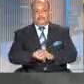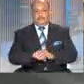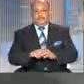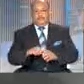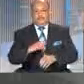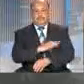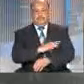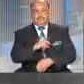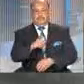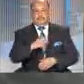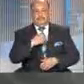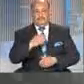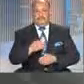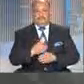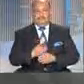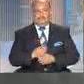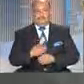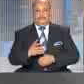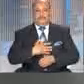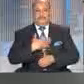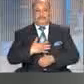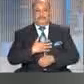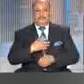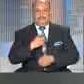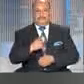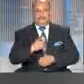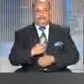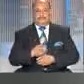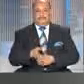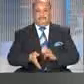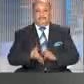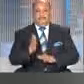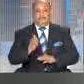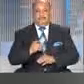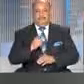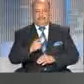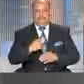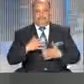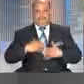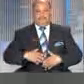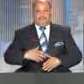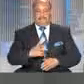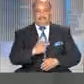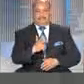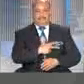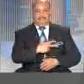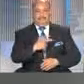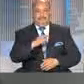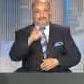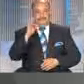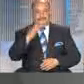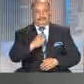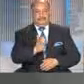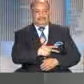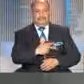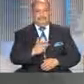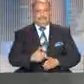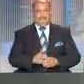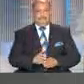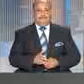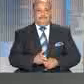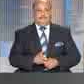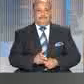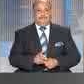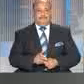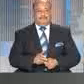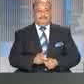يبدا المورال مرفوع، وماشيين باش نمثلوا الدرابو نتاع تونس وان شاء الله نروحوا بالدور. تعرف الرياضه معناها تمشي اون